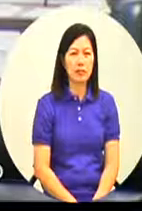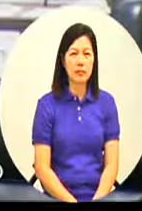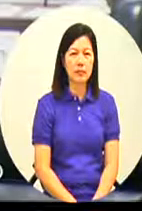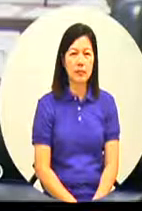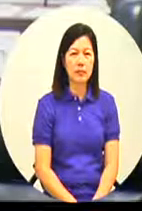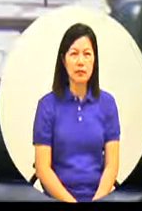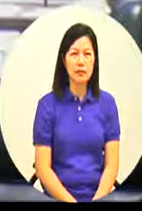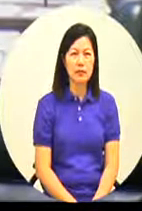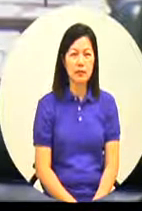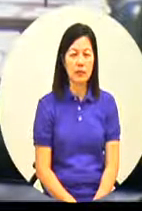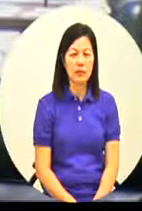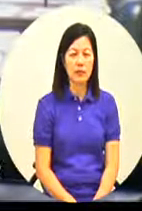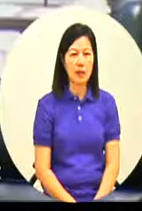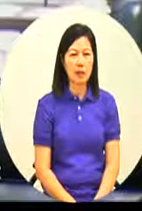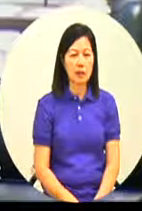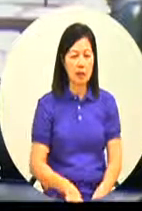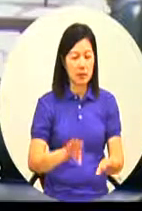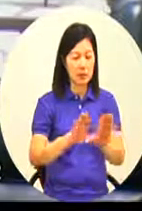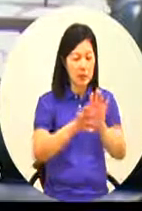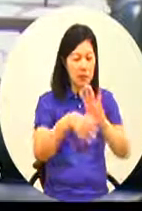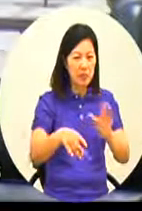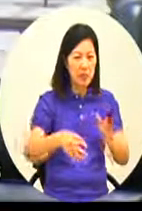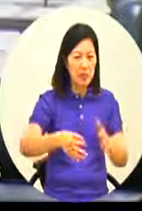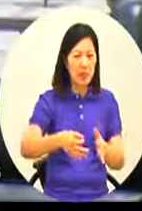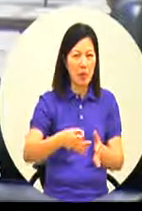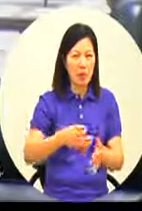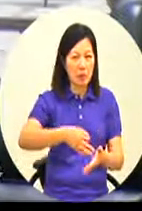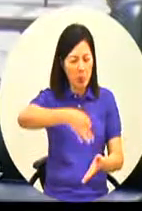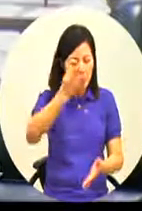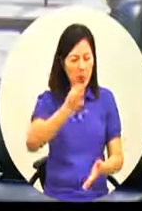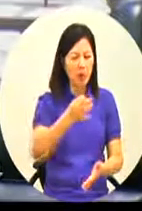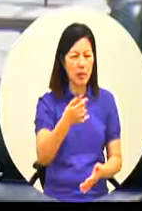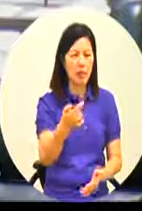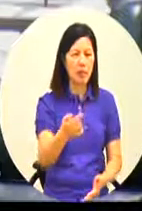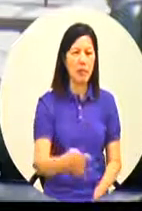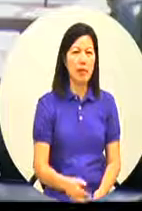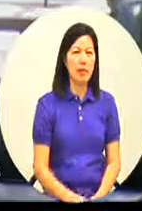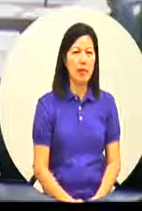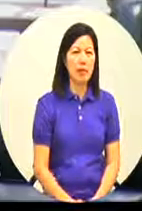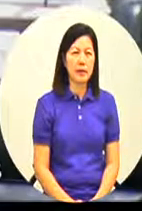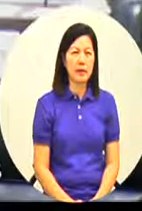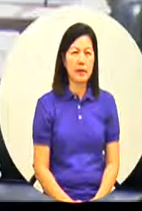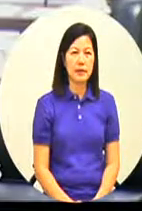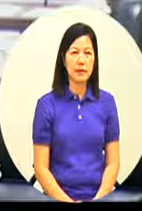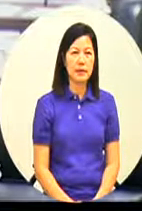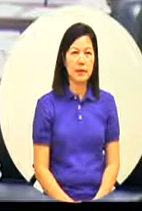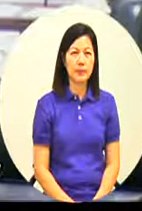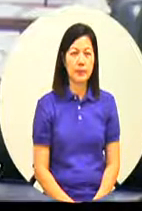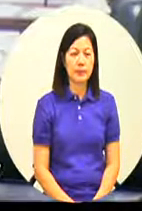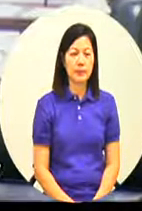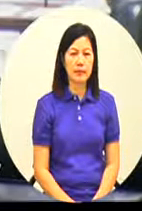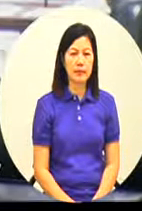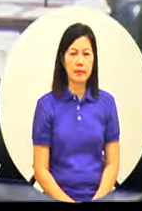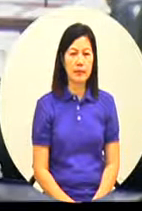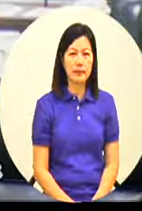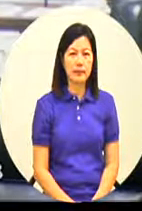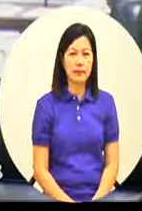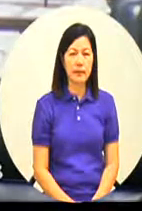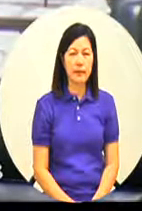课的还挺重的哎，课的还挺重的，怎么会不重？局长，你会不会看错了？你